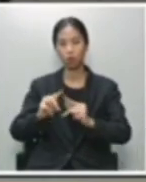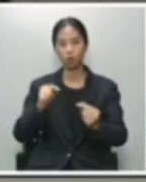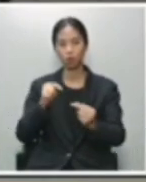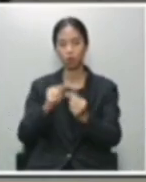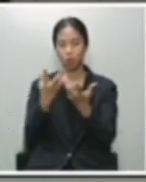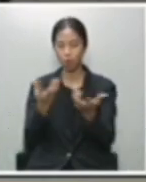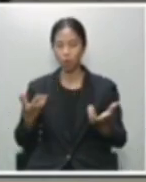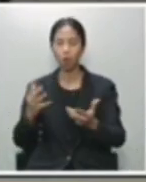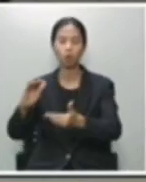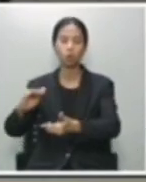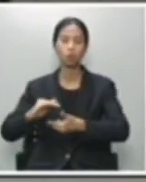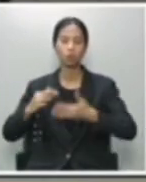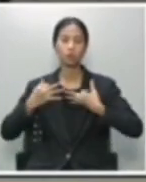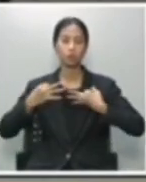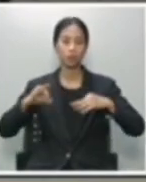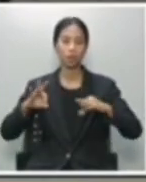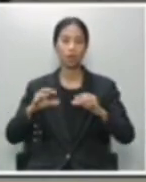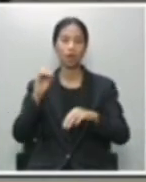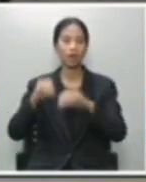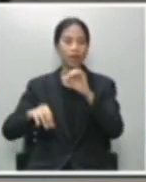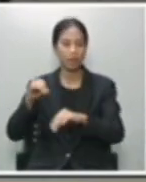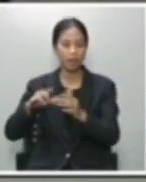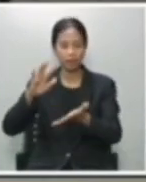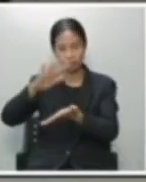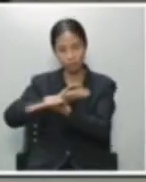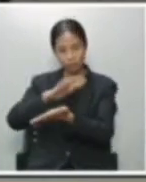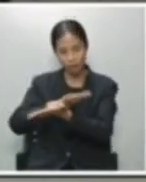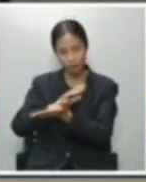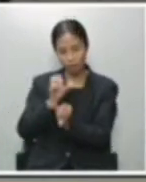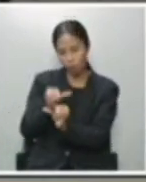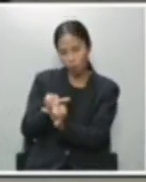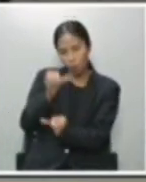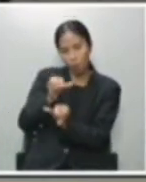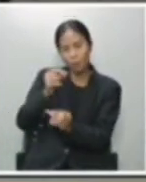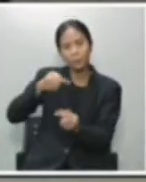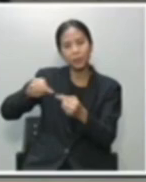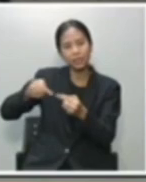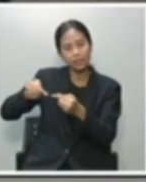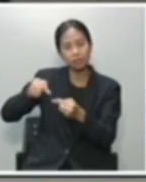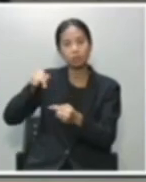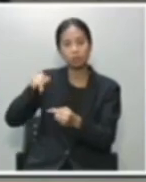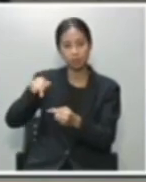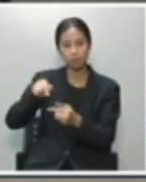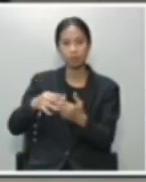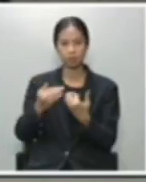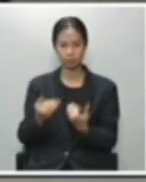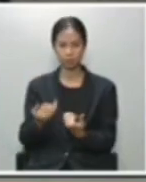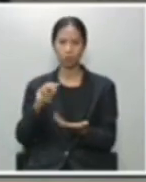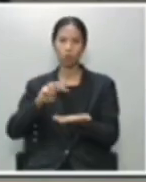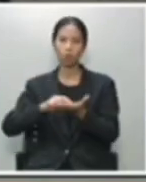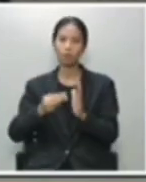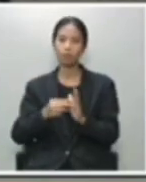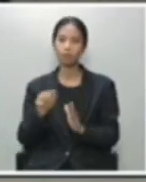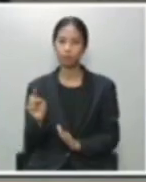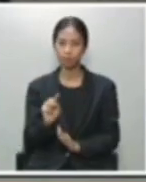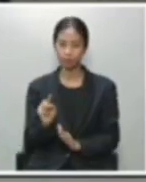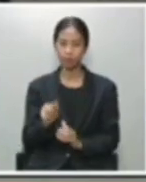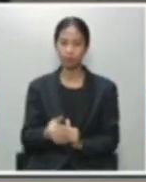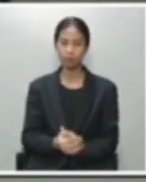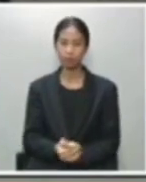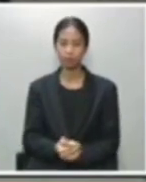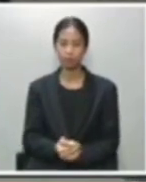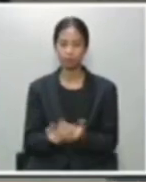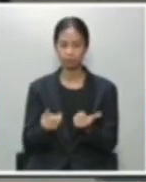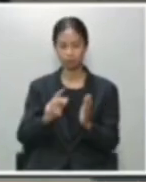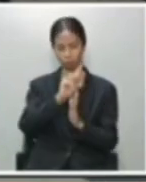าขยะรีไซเคิลประเภทกระดาษและขวดพลาสติกท่านประธานคะนั่นก็หมายความว่าก